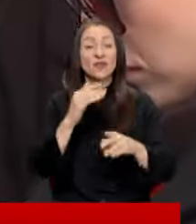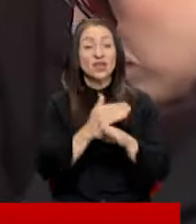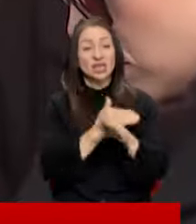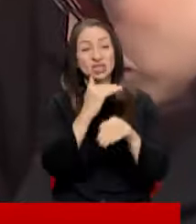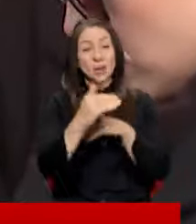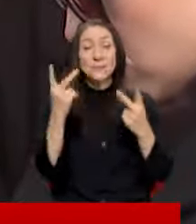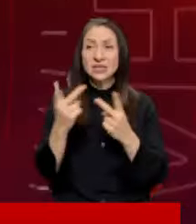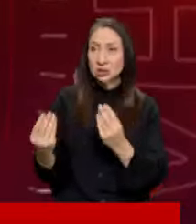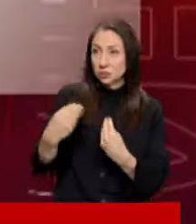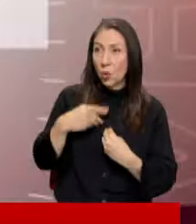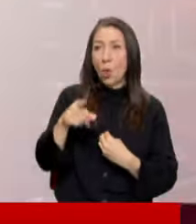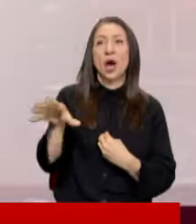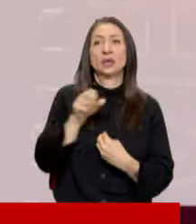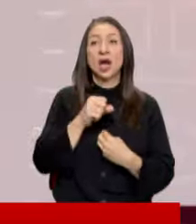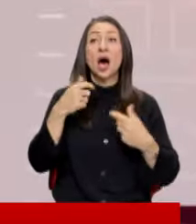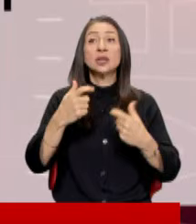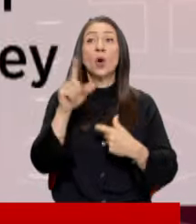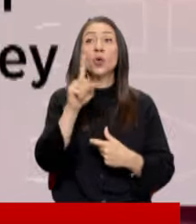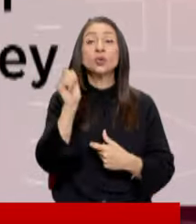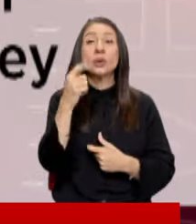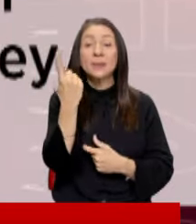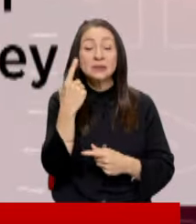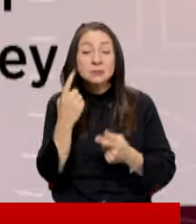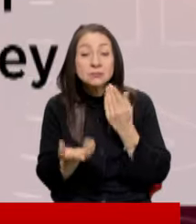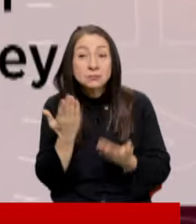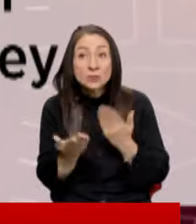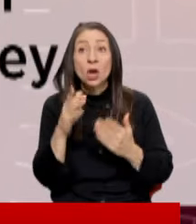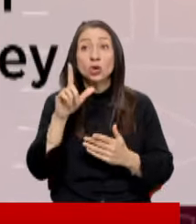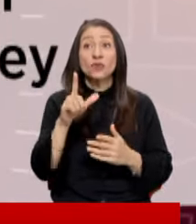verdiği mesajı alma sanatıdır Hatay'ı 10 günde bir ölçtürülür